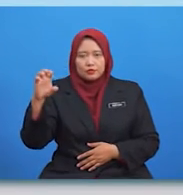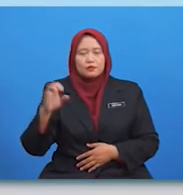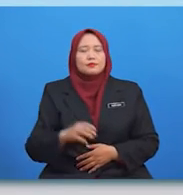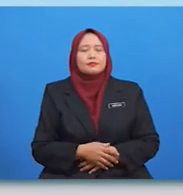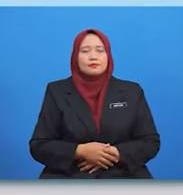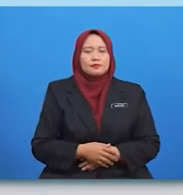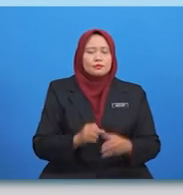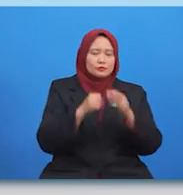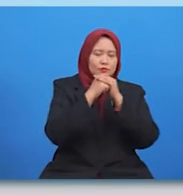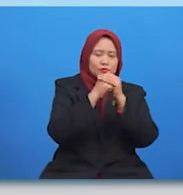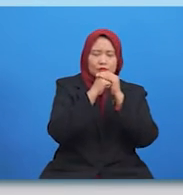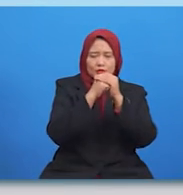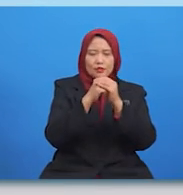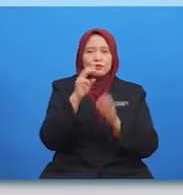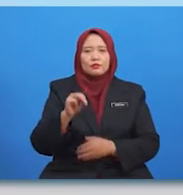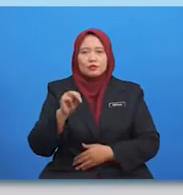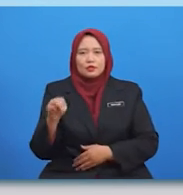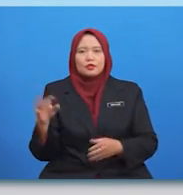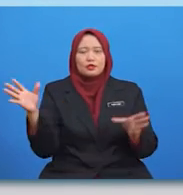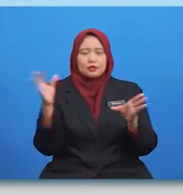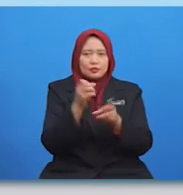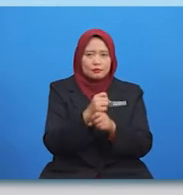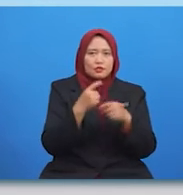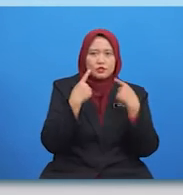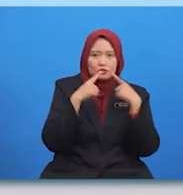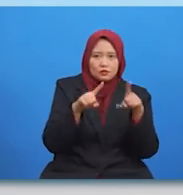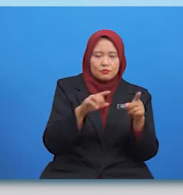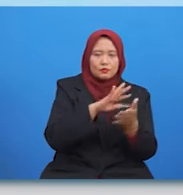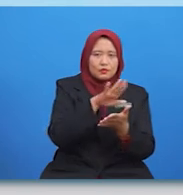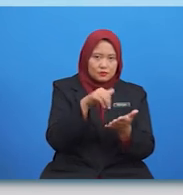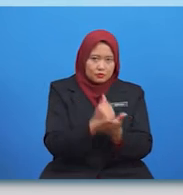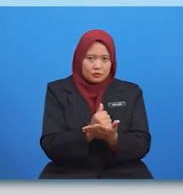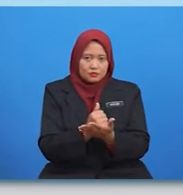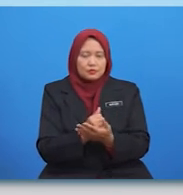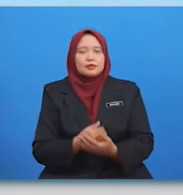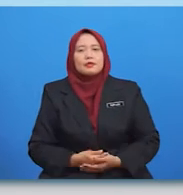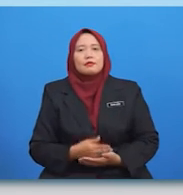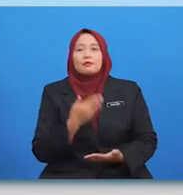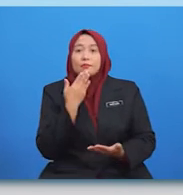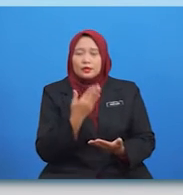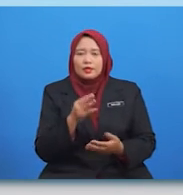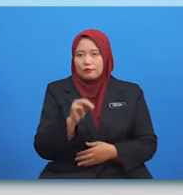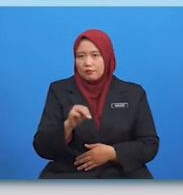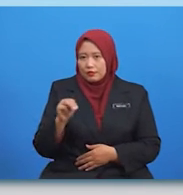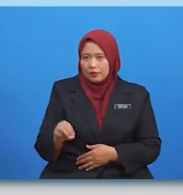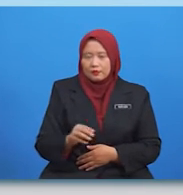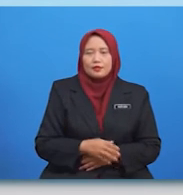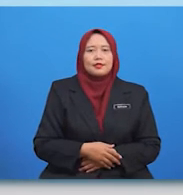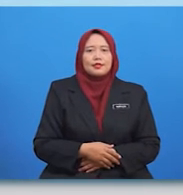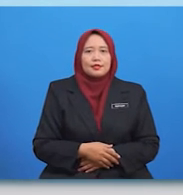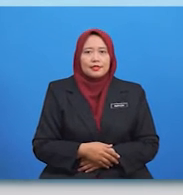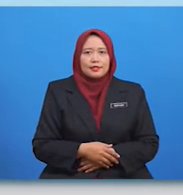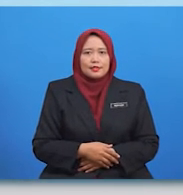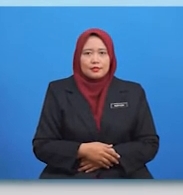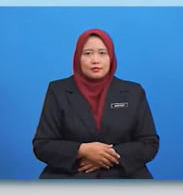Tahniah murid-murid kerana dapat menjawab soalan pada sebentar tadi. Baiklah murid-murid, ini sahaja yang dapat cikgu kongsikan untuk hari